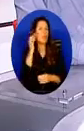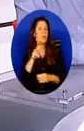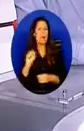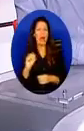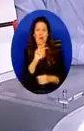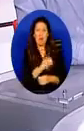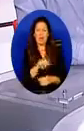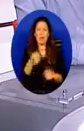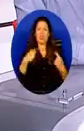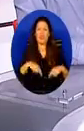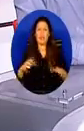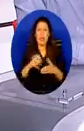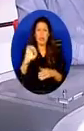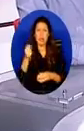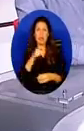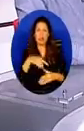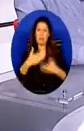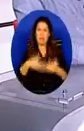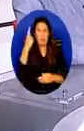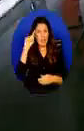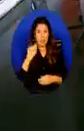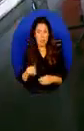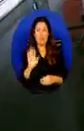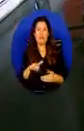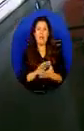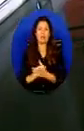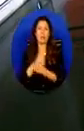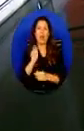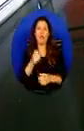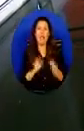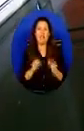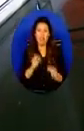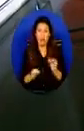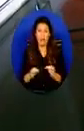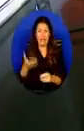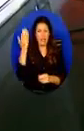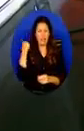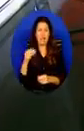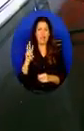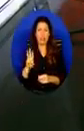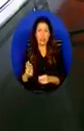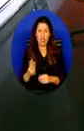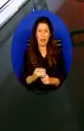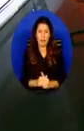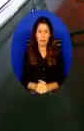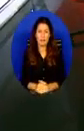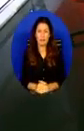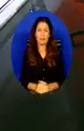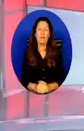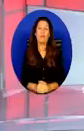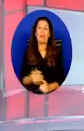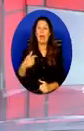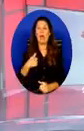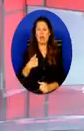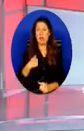היוזמה. ושלום לשופט בדימוס שלי טימן. שלום. על פניו, אני פשוט חיכיתי לרעיון המדהים הזה